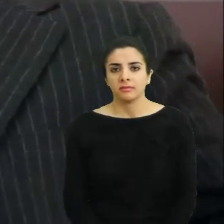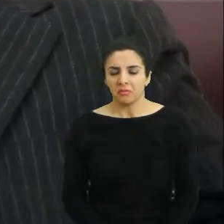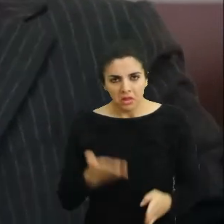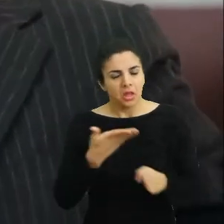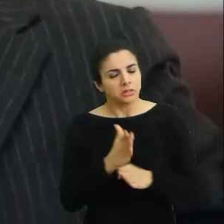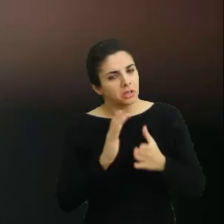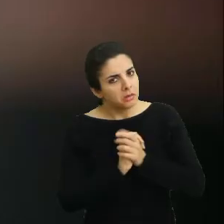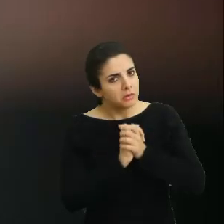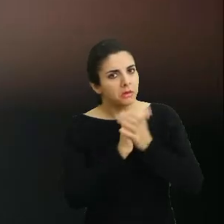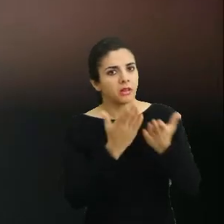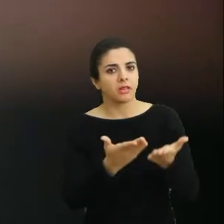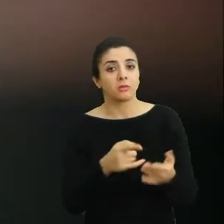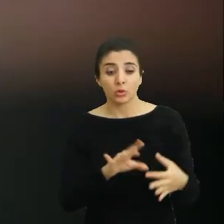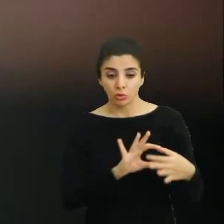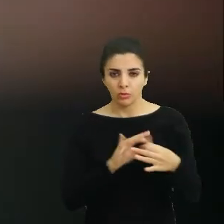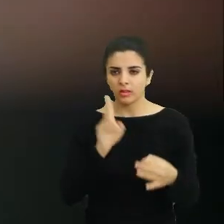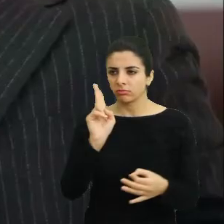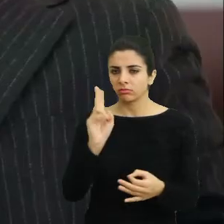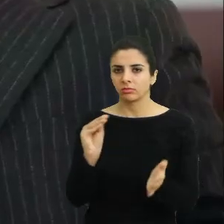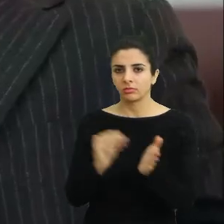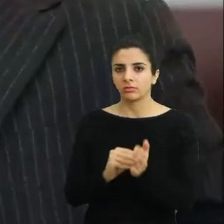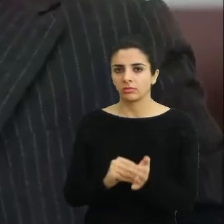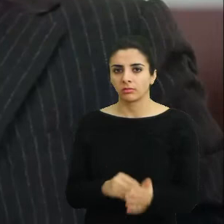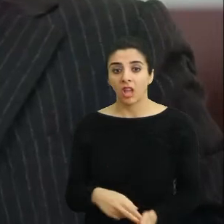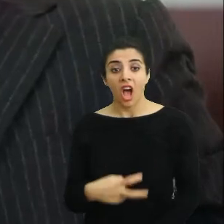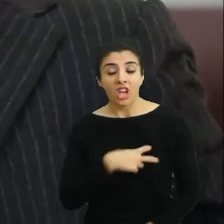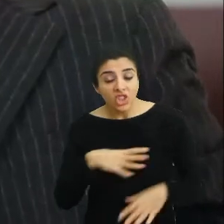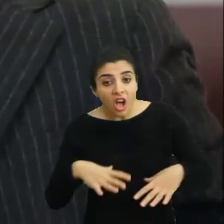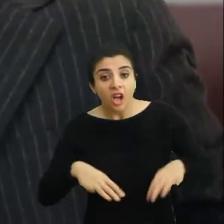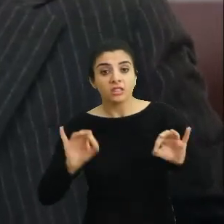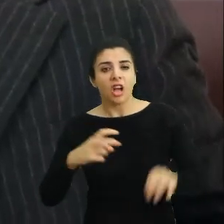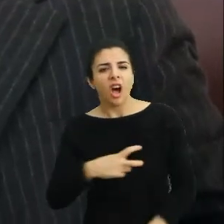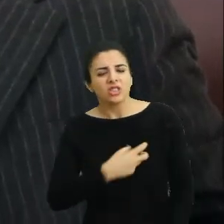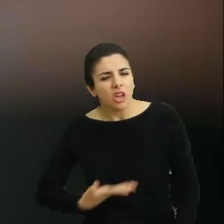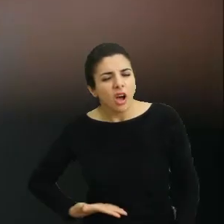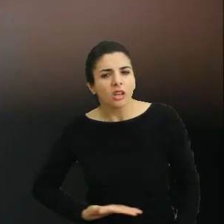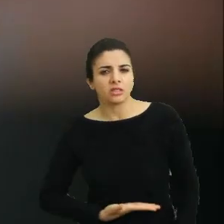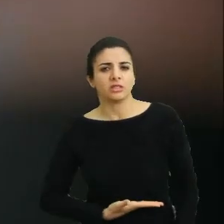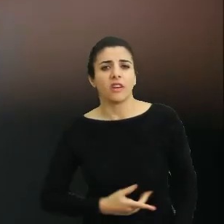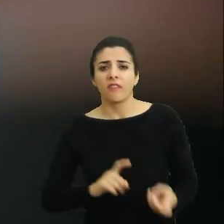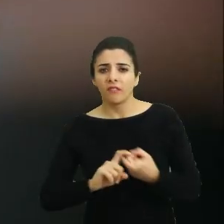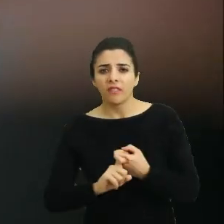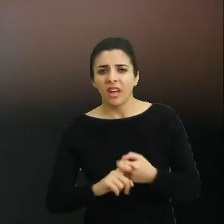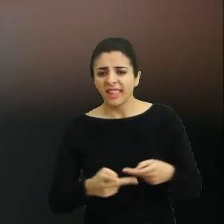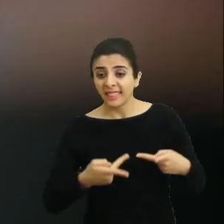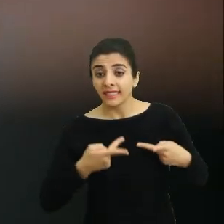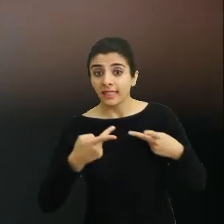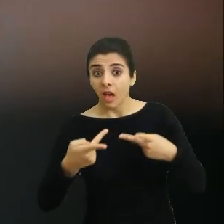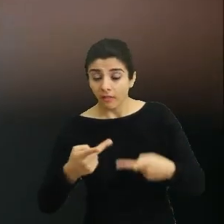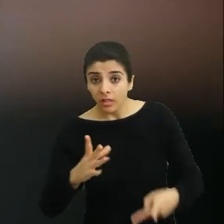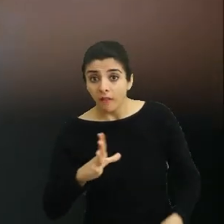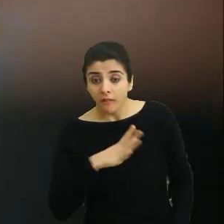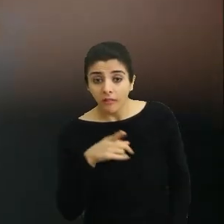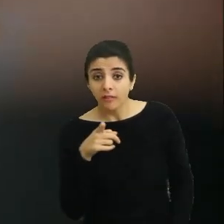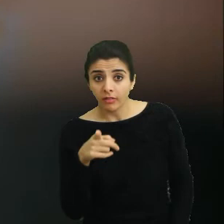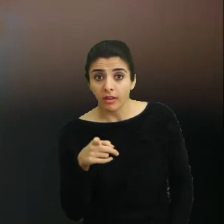Vallahi bravo. Bu mısralar senin Cahit. Aşka hazır, aşka aç ve davetliysen Cahit,